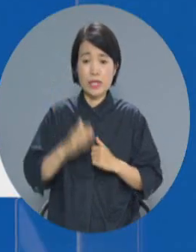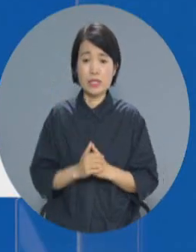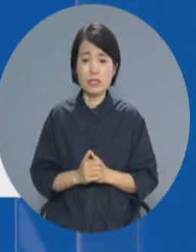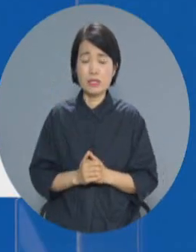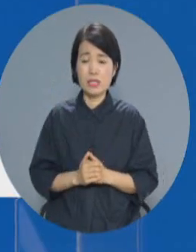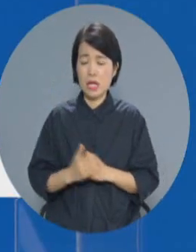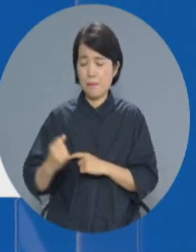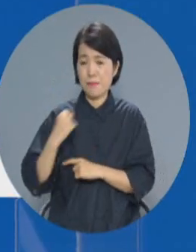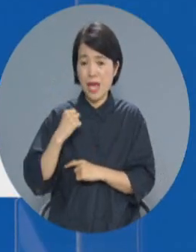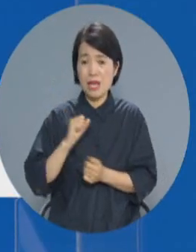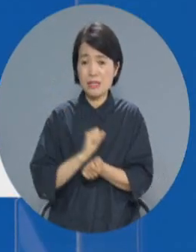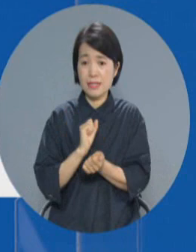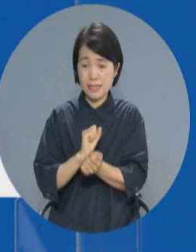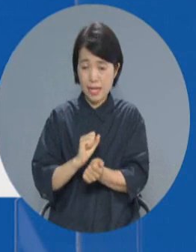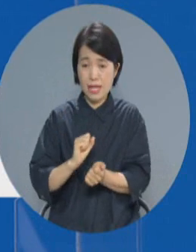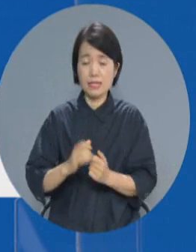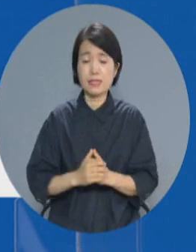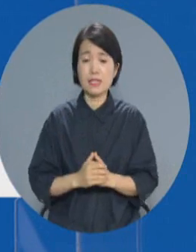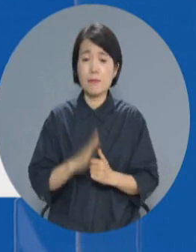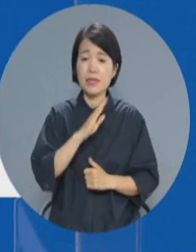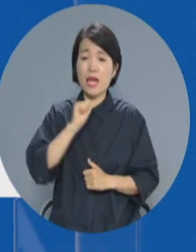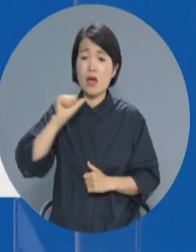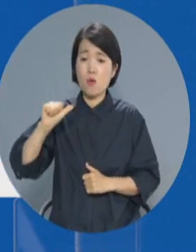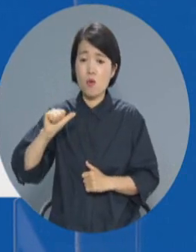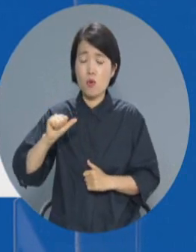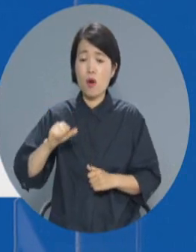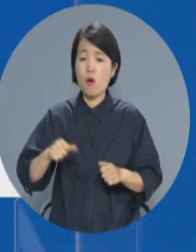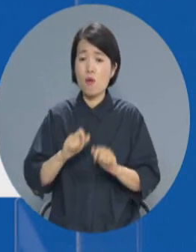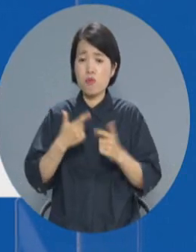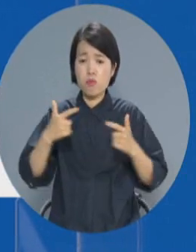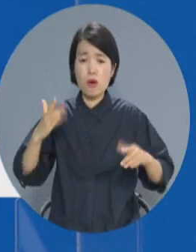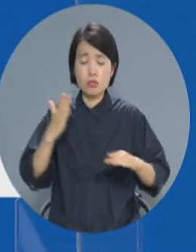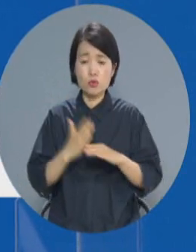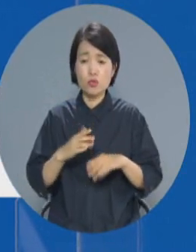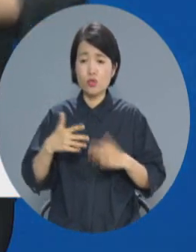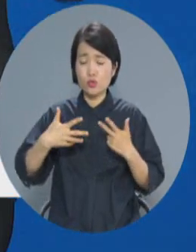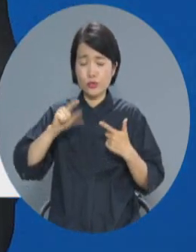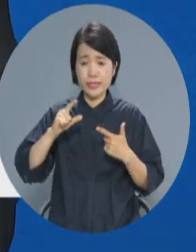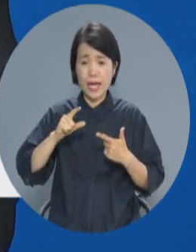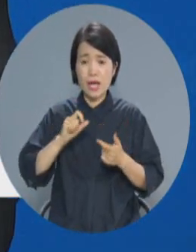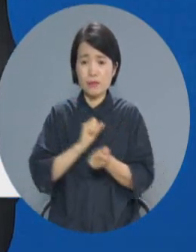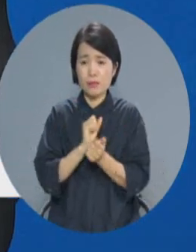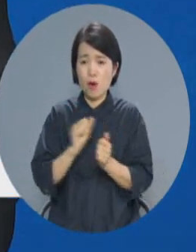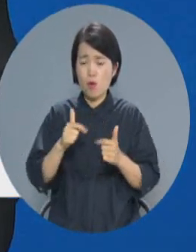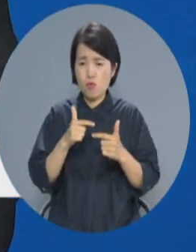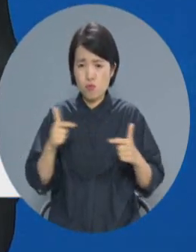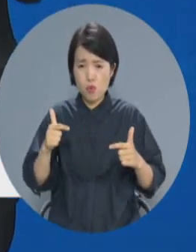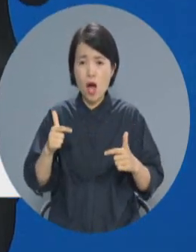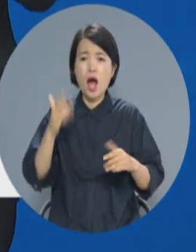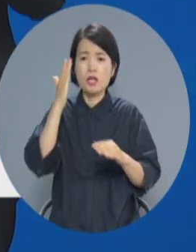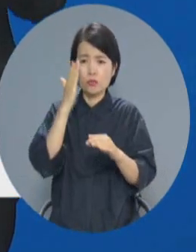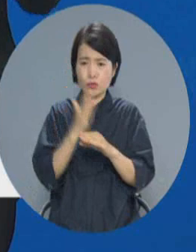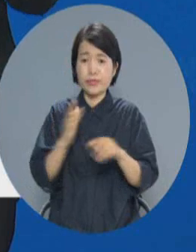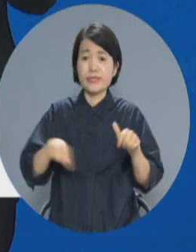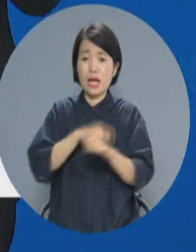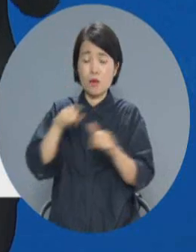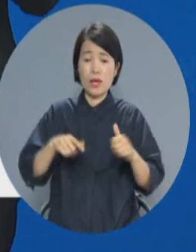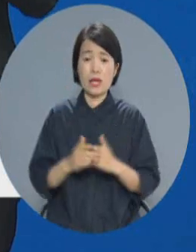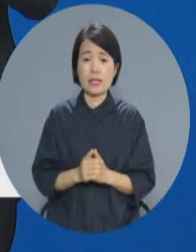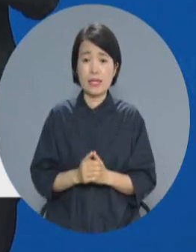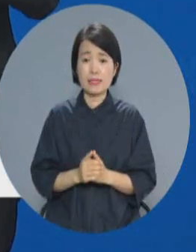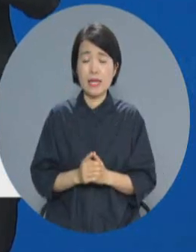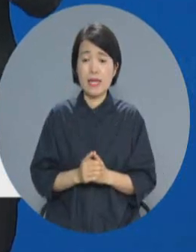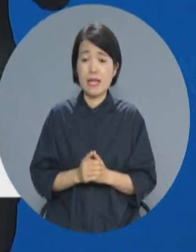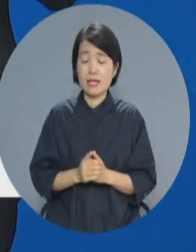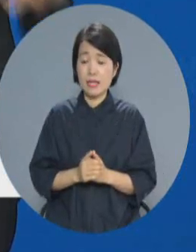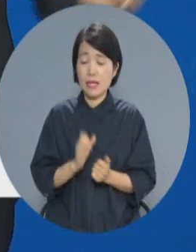높은 전파력을 가진 BA.5 변이 바이러스 확산으로 6차 대유행의 중대한 기로에 서 있다며 도는 감염